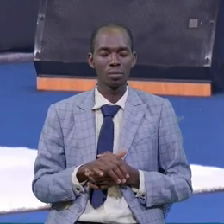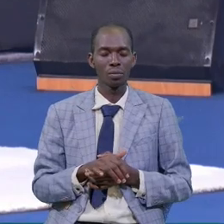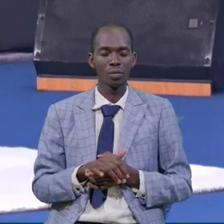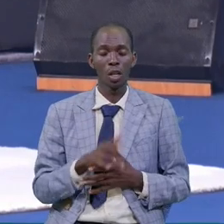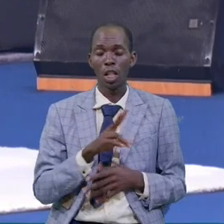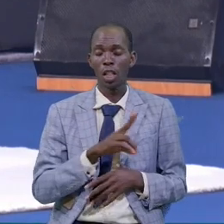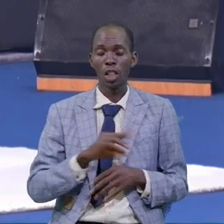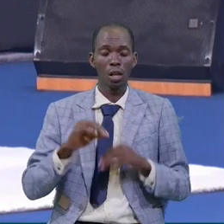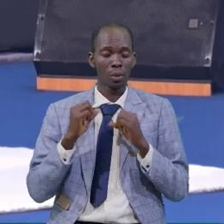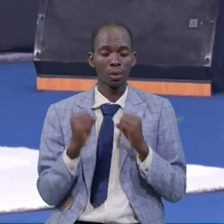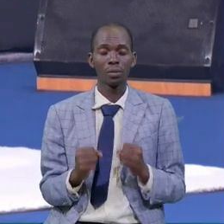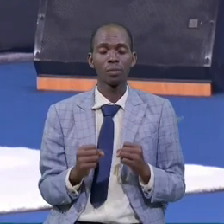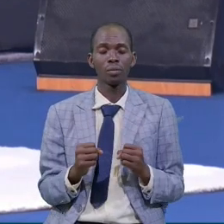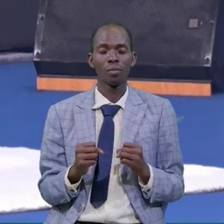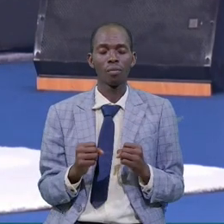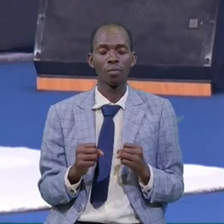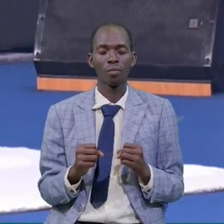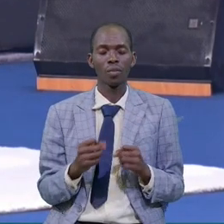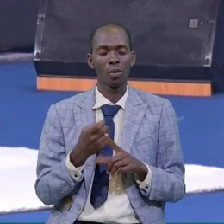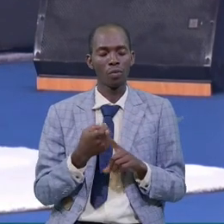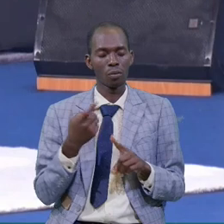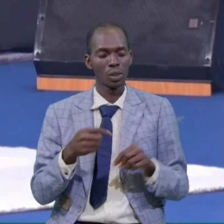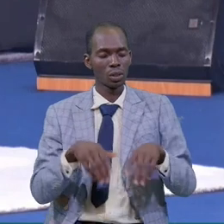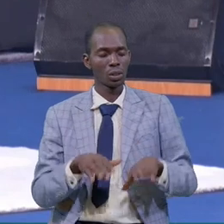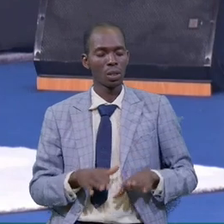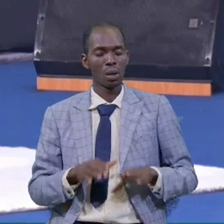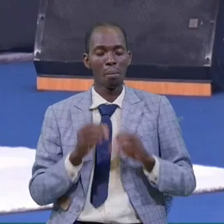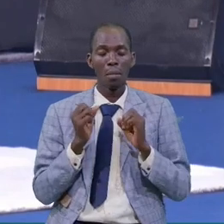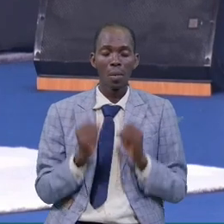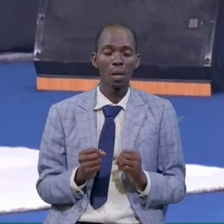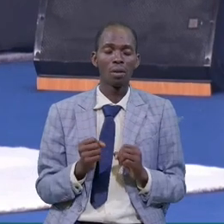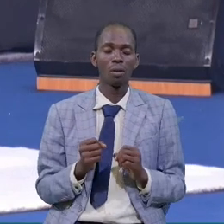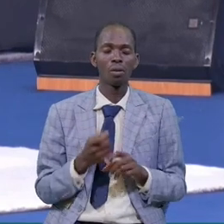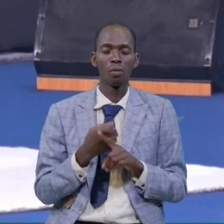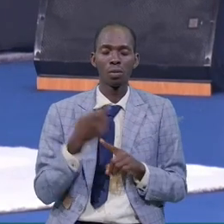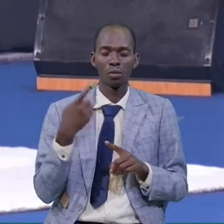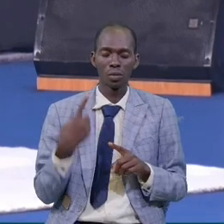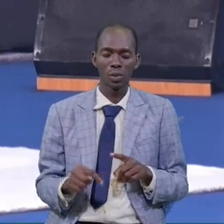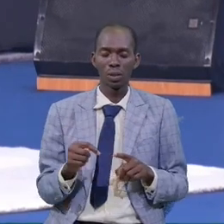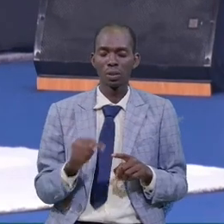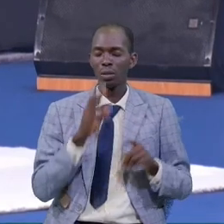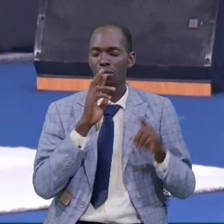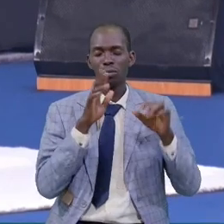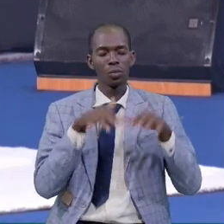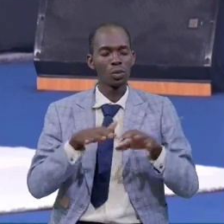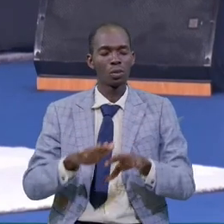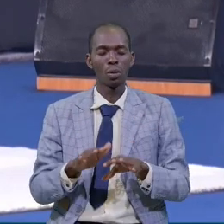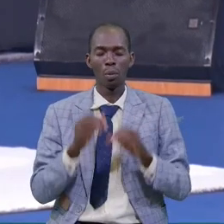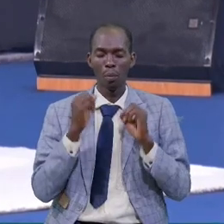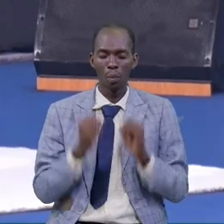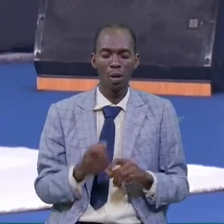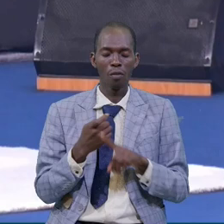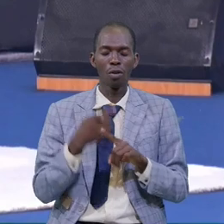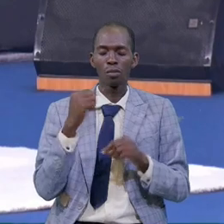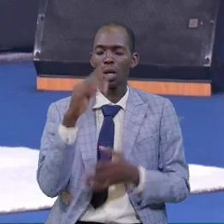Aucune puissance de la tombe, puissance de la mer, aucune puissance de la forêt